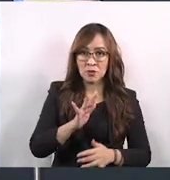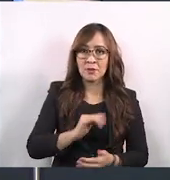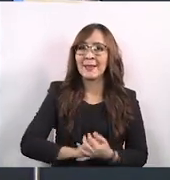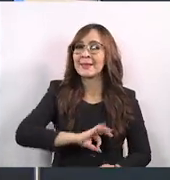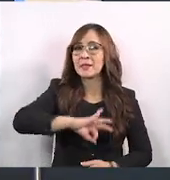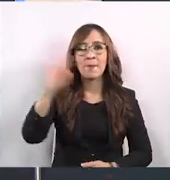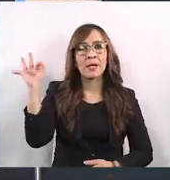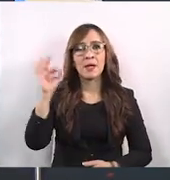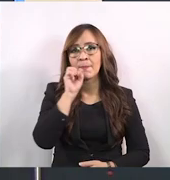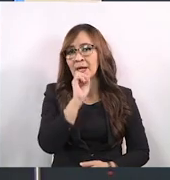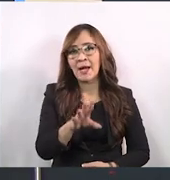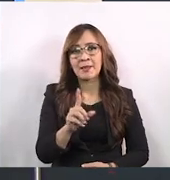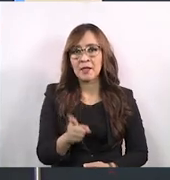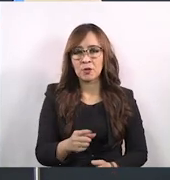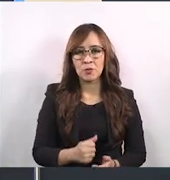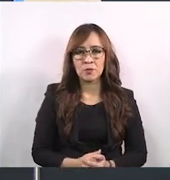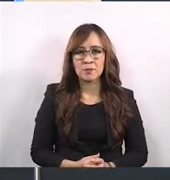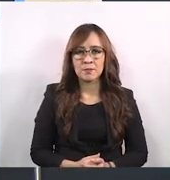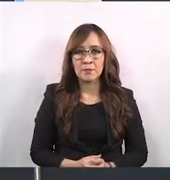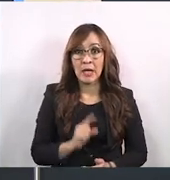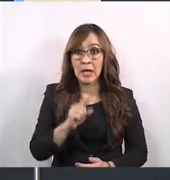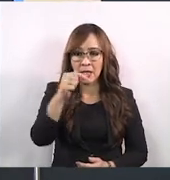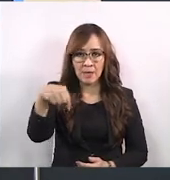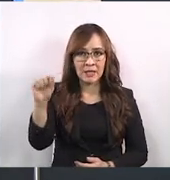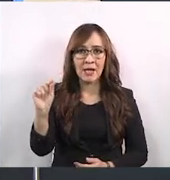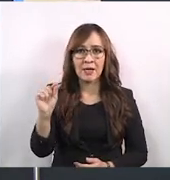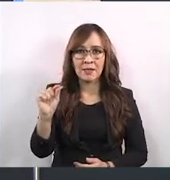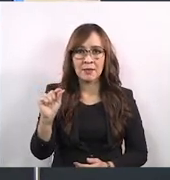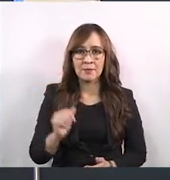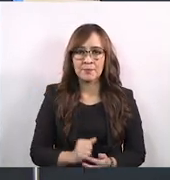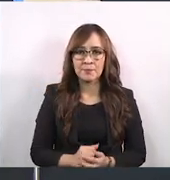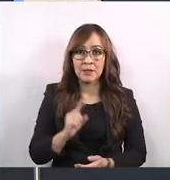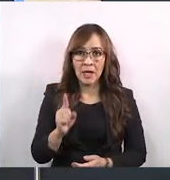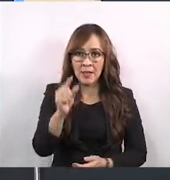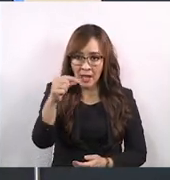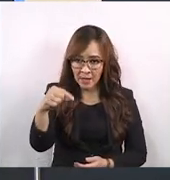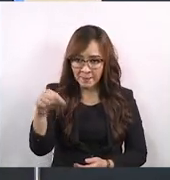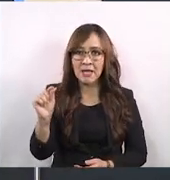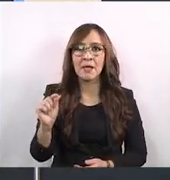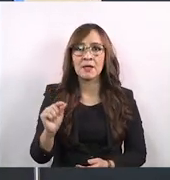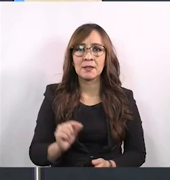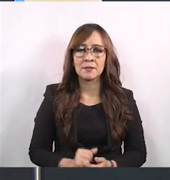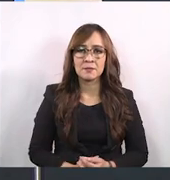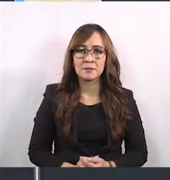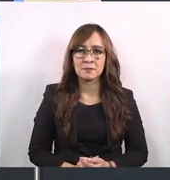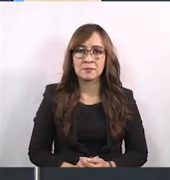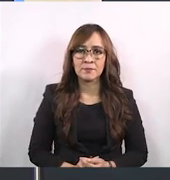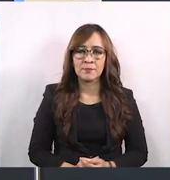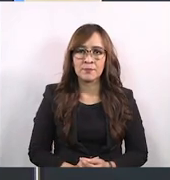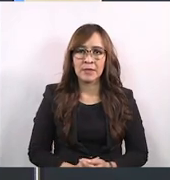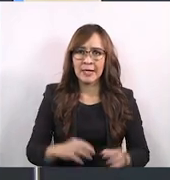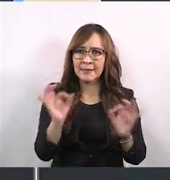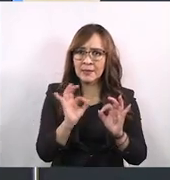Yesus tidak pernah berkata begitu Hai karena kebenaran ini adalah kebenaran yang Hai